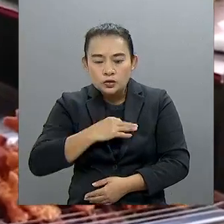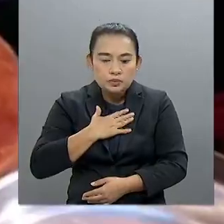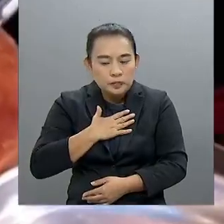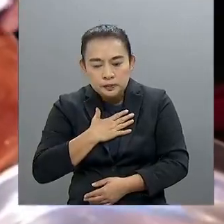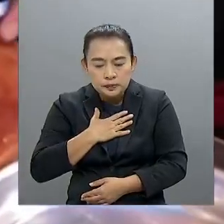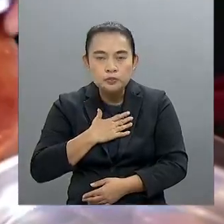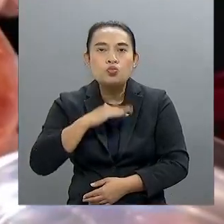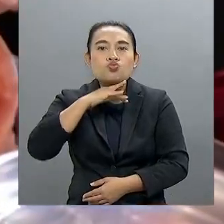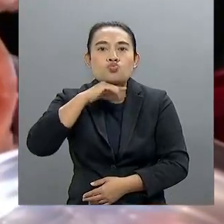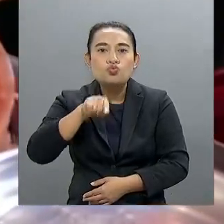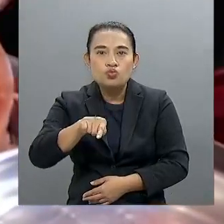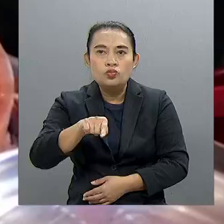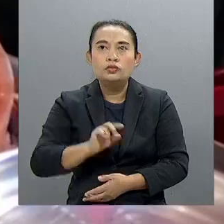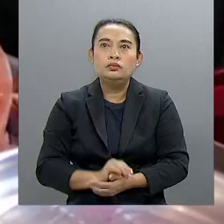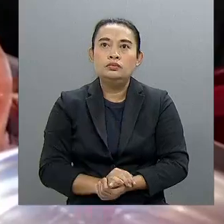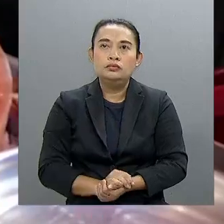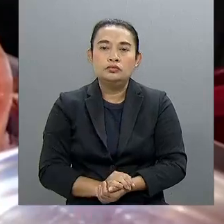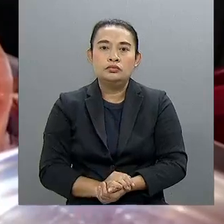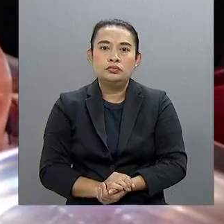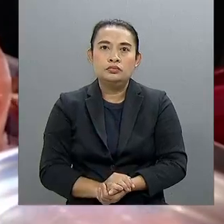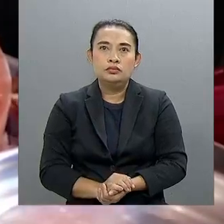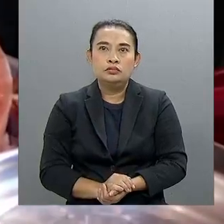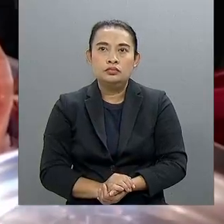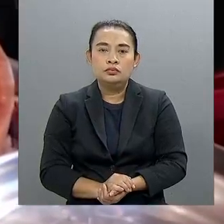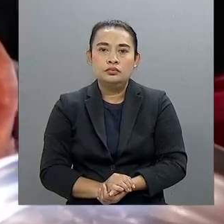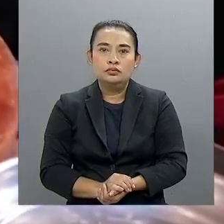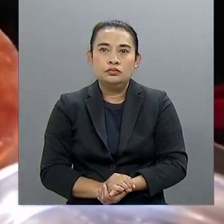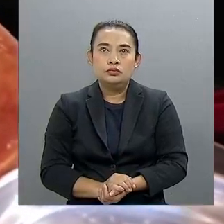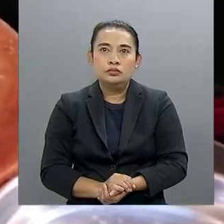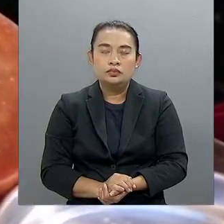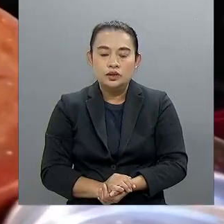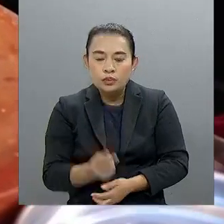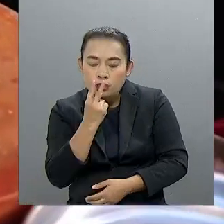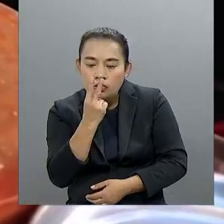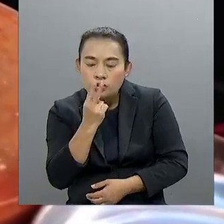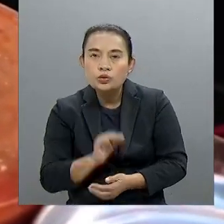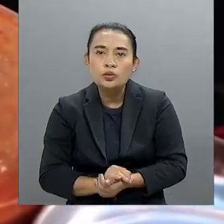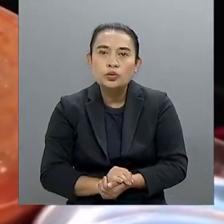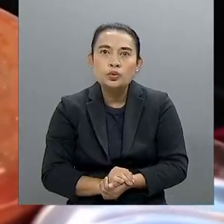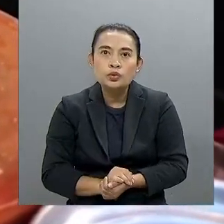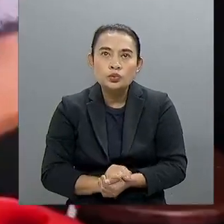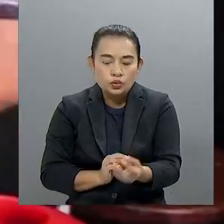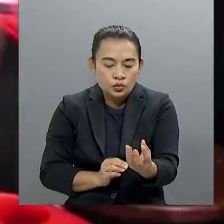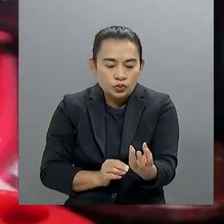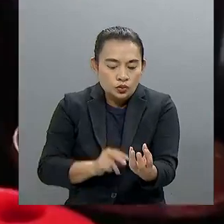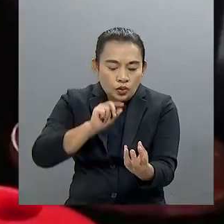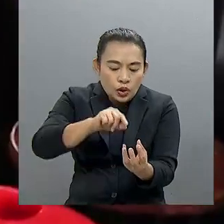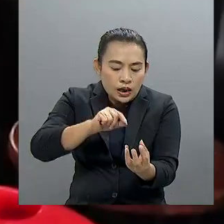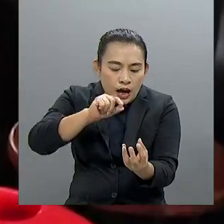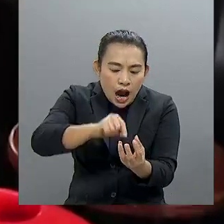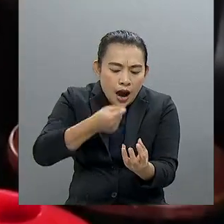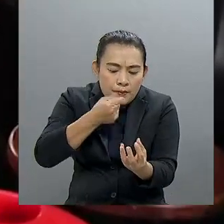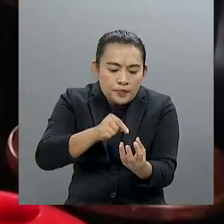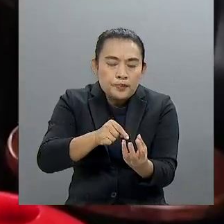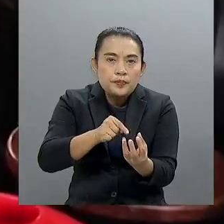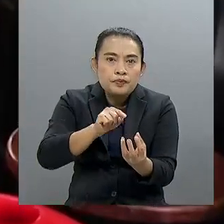เนเดพวกเราคอยู่ดอุหนูนอยู่แล้นะผมกำลงเร็อยู่น้ำจิ้มเ templeใช่มัอรอยตรนนตก็นจ้มจิ้เจ๋handedเจ